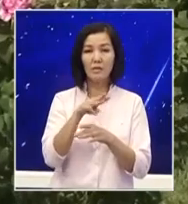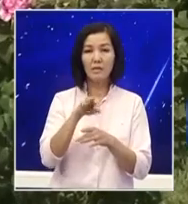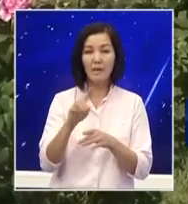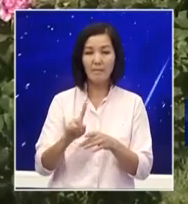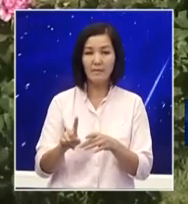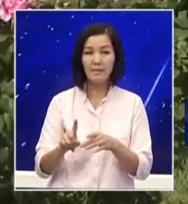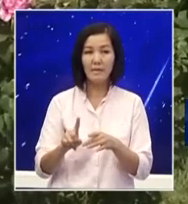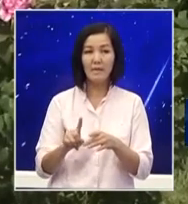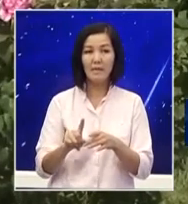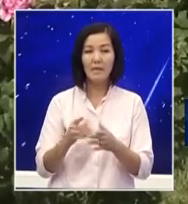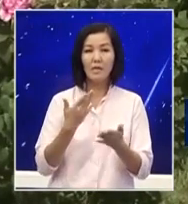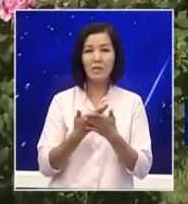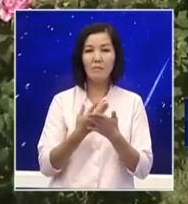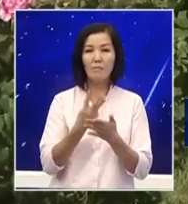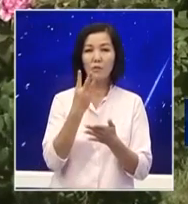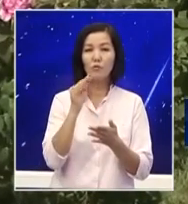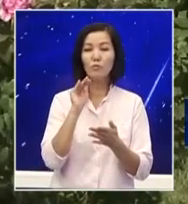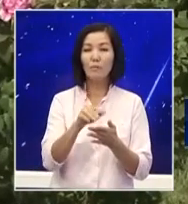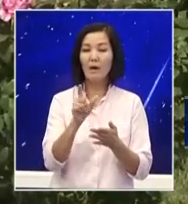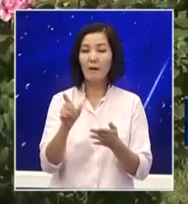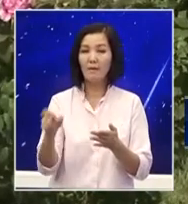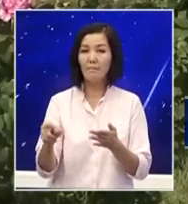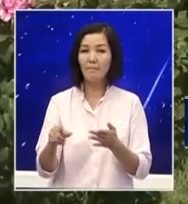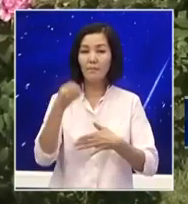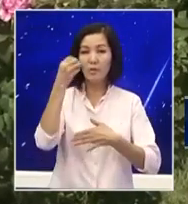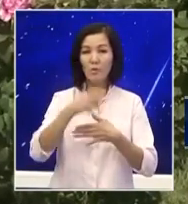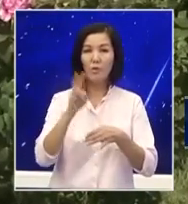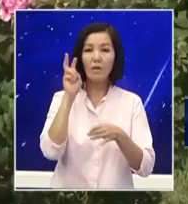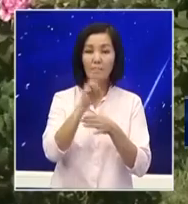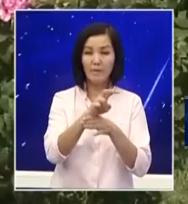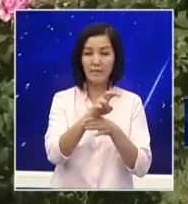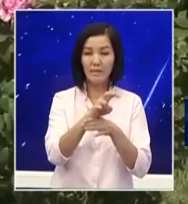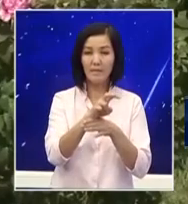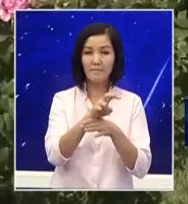айына шамамен бізге 3000-дай адам орталыққа жүгініп,